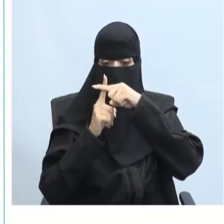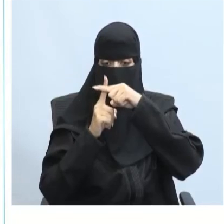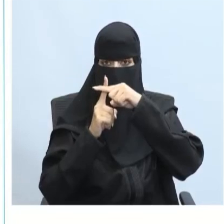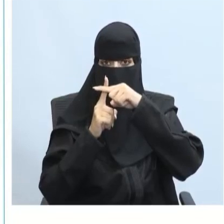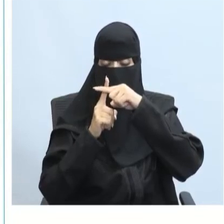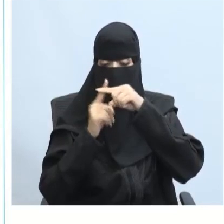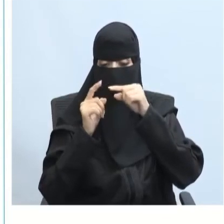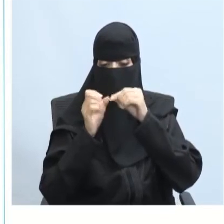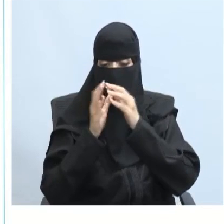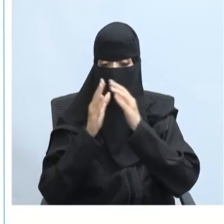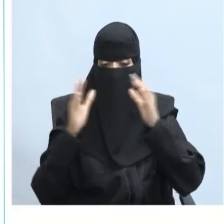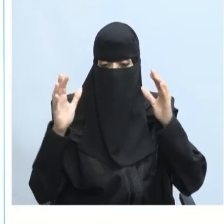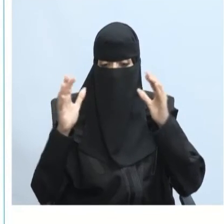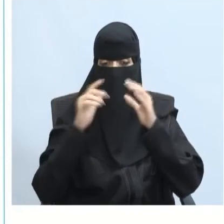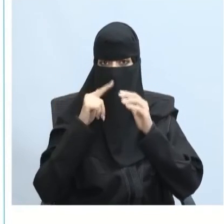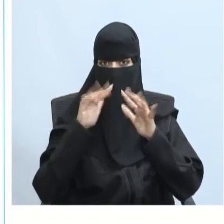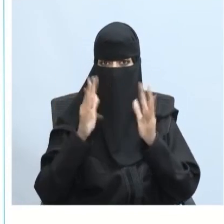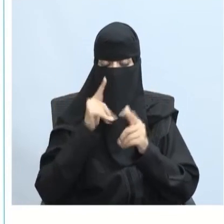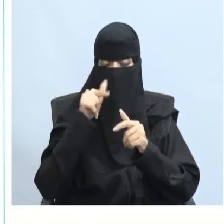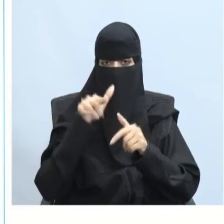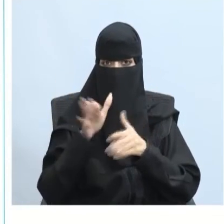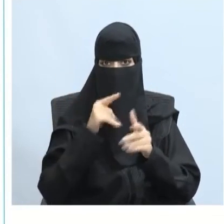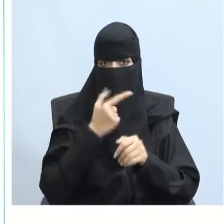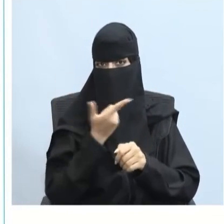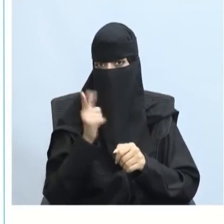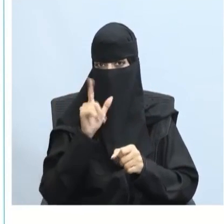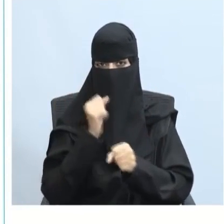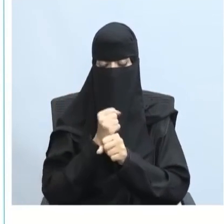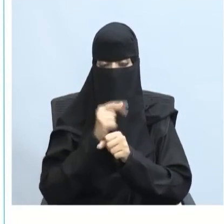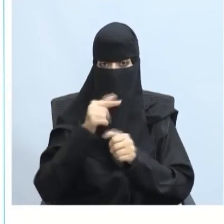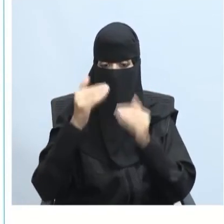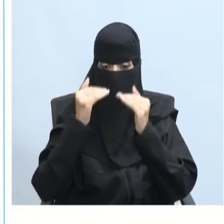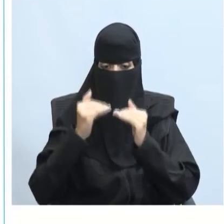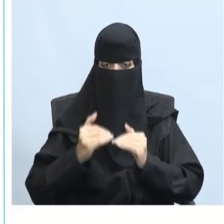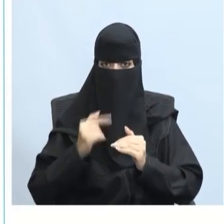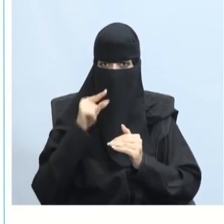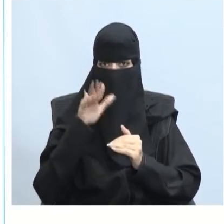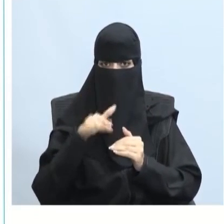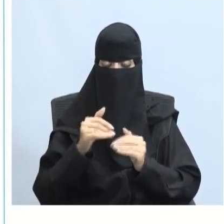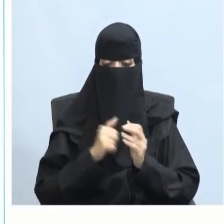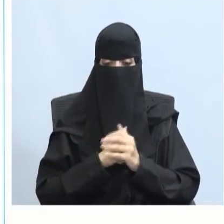او توسيع لاي موظف يعطيك ايه جميع المهام المندرجه